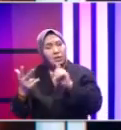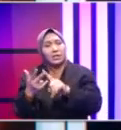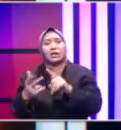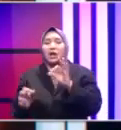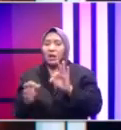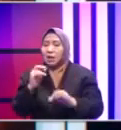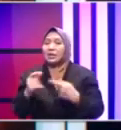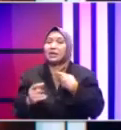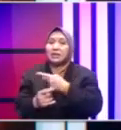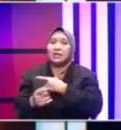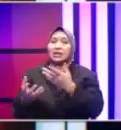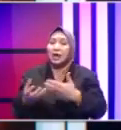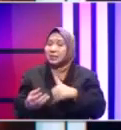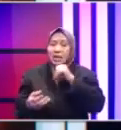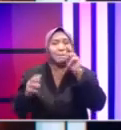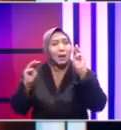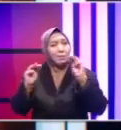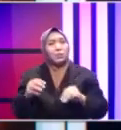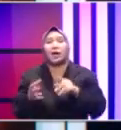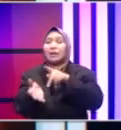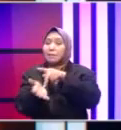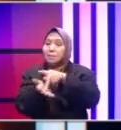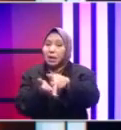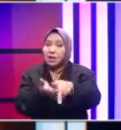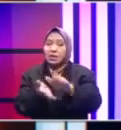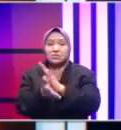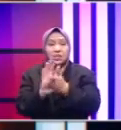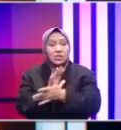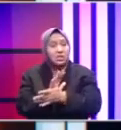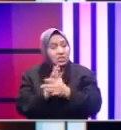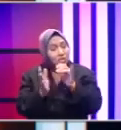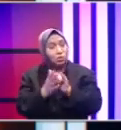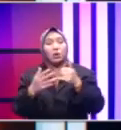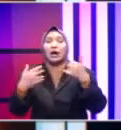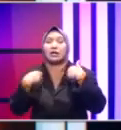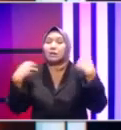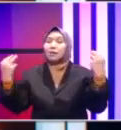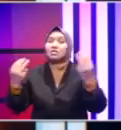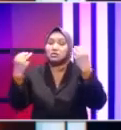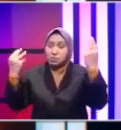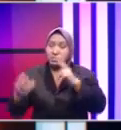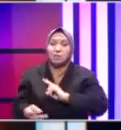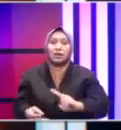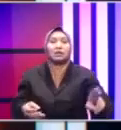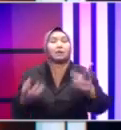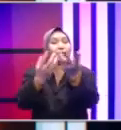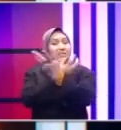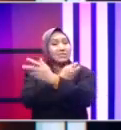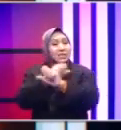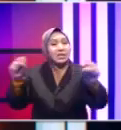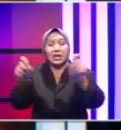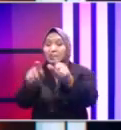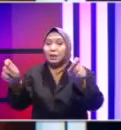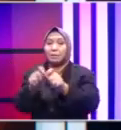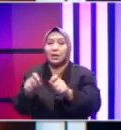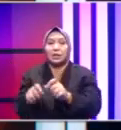karena kalau kita Ah memang tak mampu dan anda membayar make disitu Ade majelis-majelis anggap menyediakan ruang